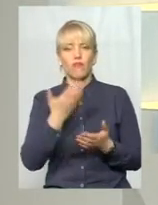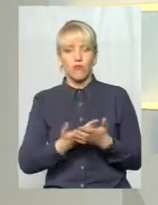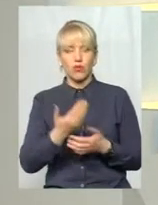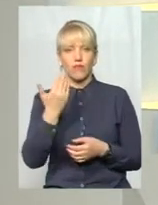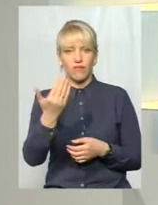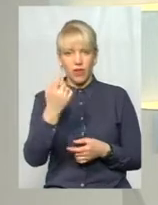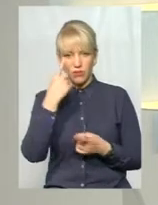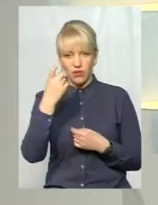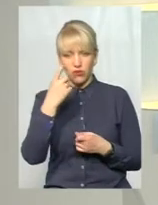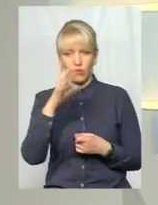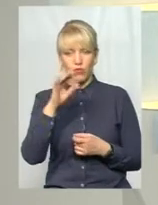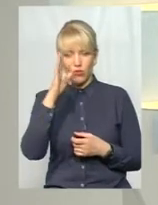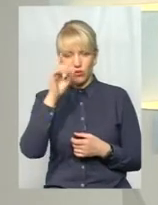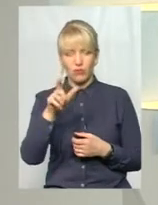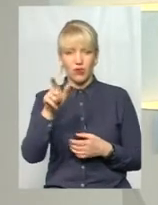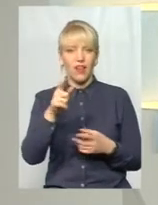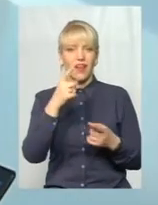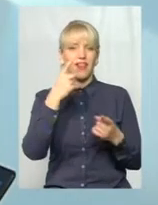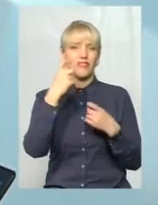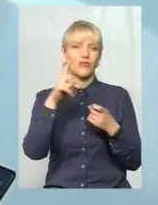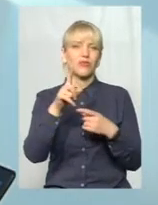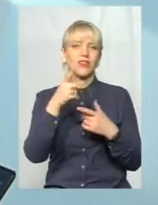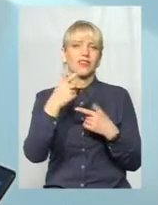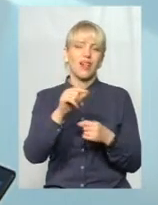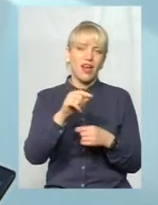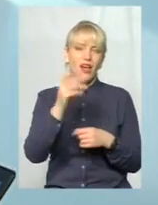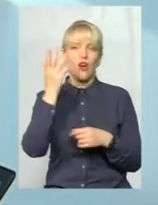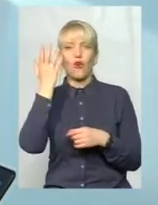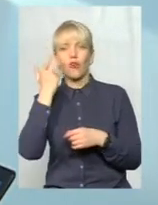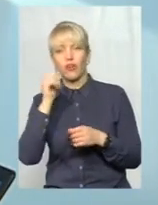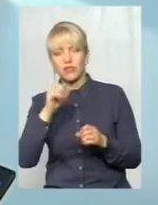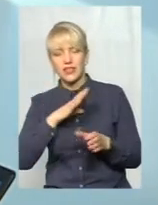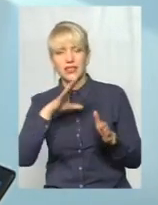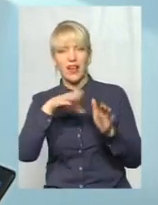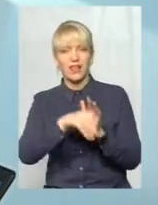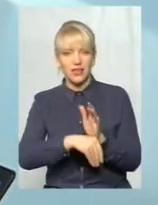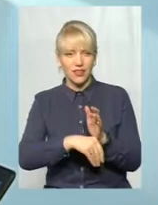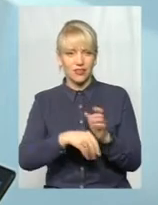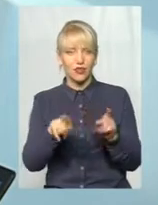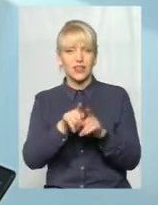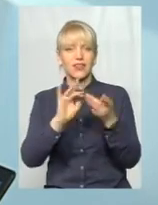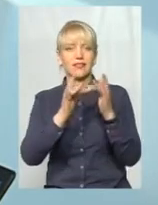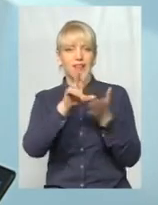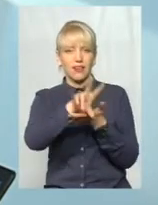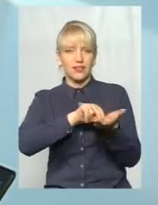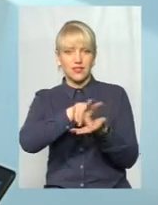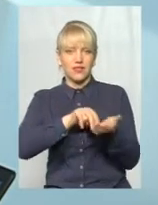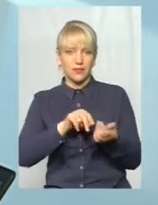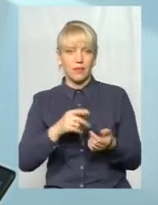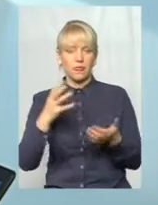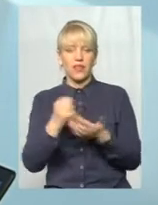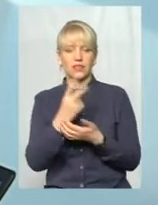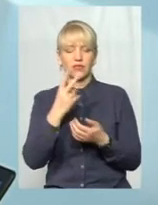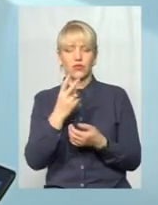вони її знайшли в інтернеті, позбирали, де він, коли міг загинути, де в якому підрозділі. Знайшли 2-3 осіб, які могли бути з ним.